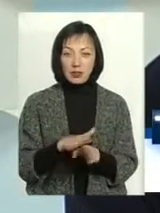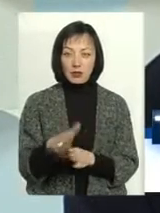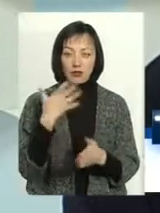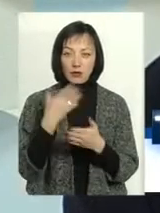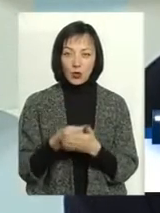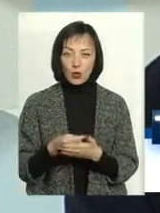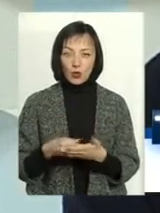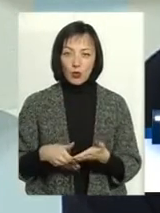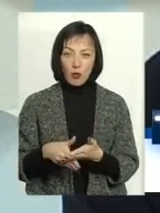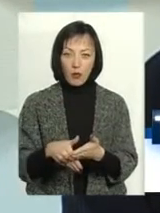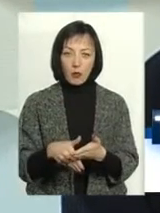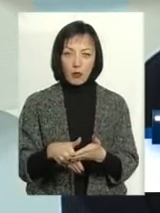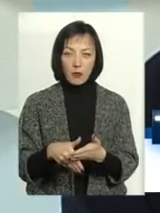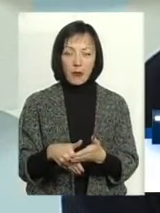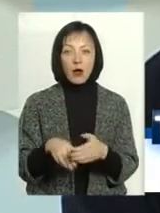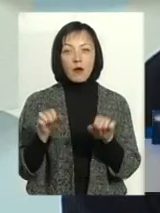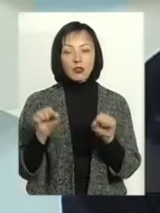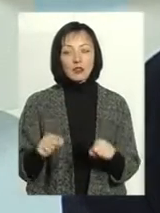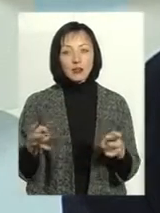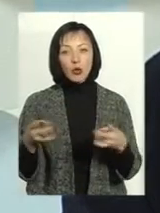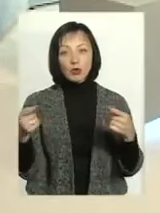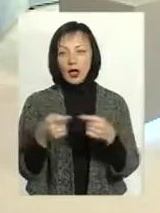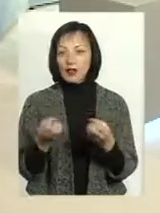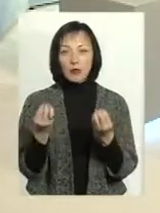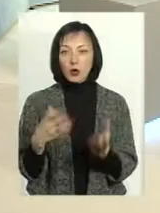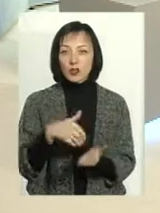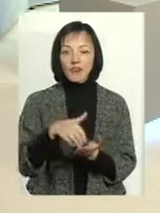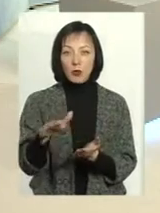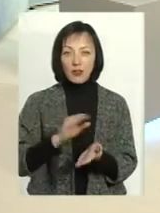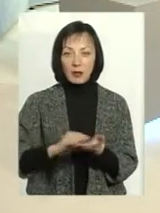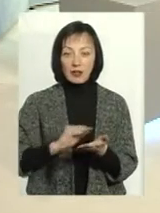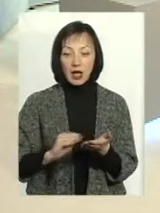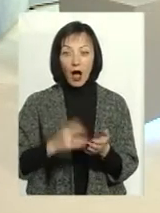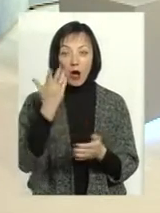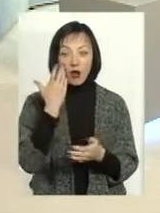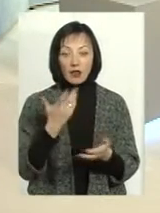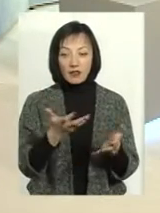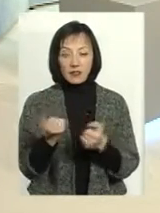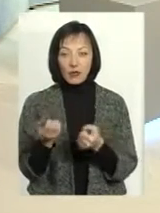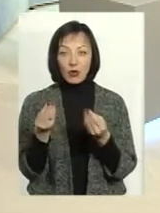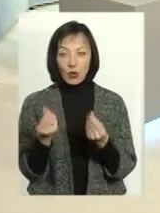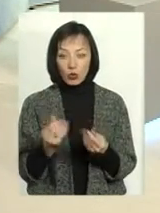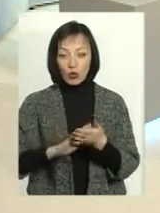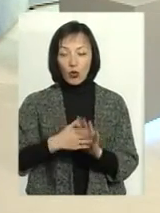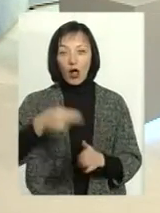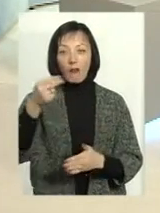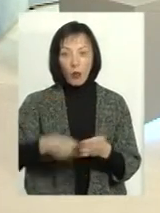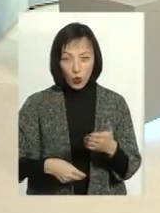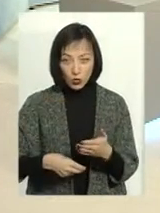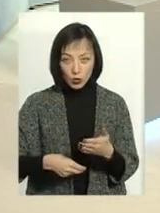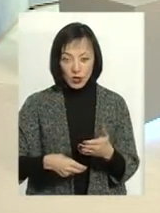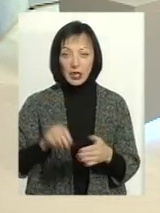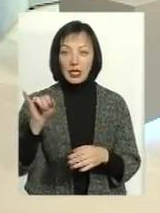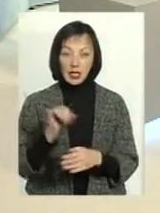правову допомогу. Можливо, можливо, треба уточнити. Не просто відмовився, да, написати, а коли взяв гроші, уклав угоду.